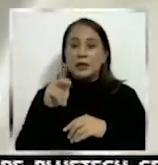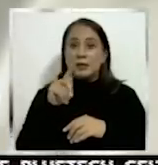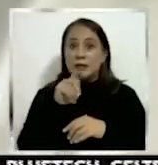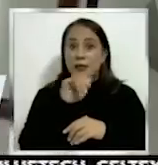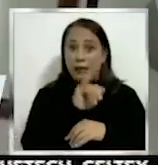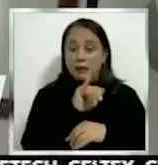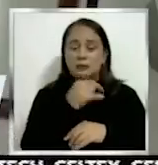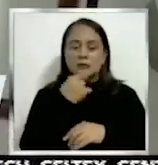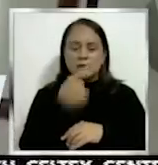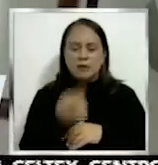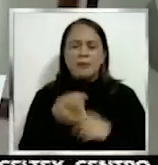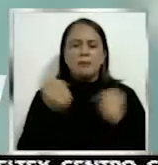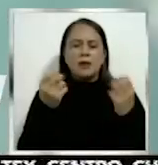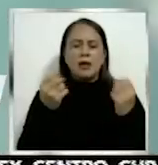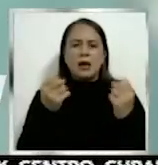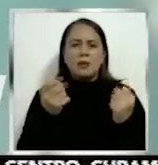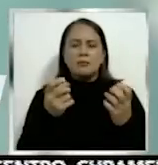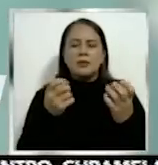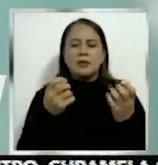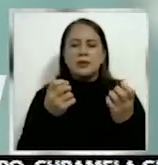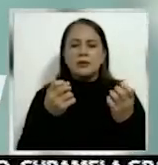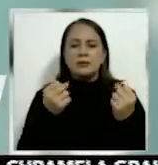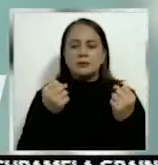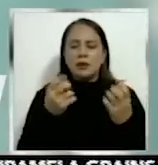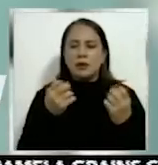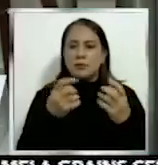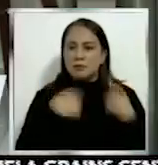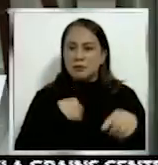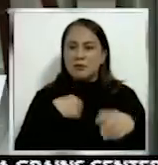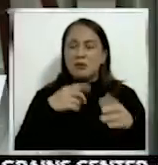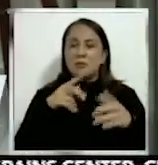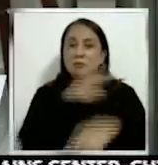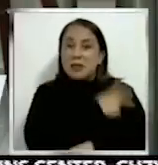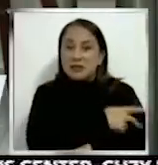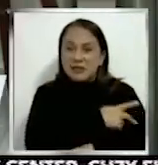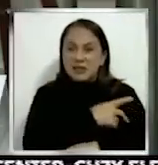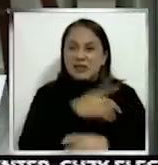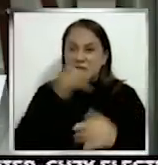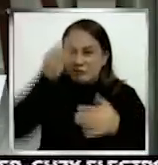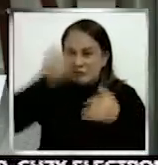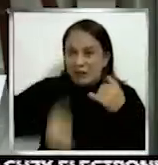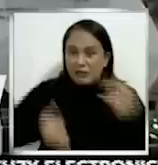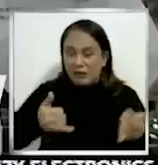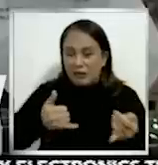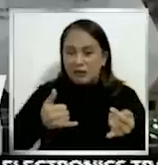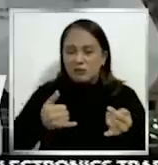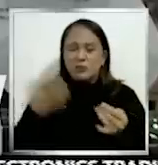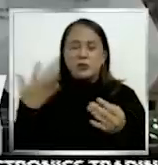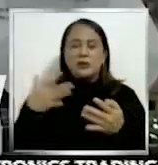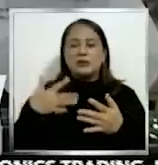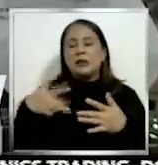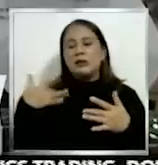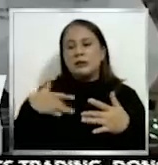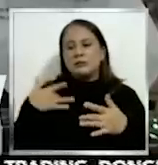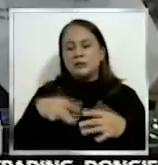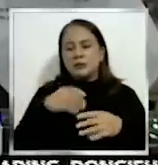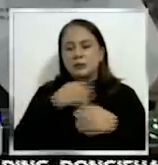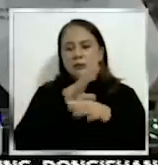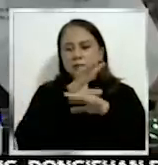silang pasyenteng renal failure na agad kapag isinugod sa ospital. These are lifestyle diseases. Sa ating